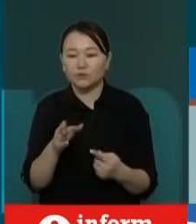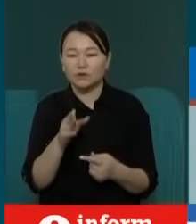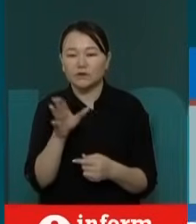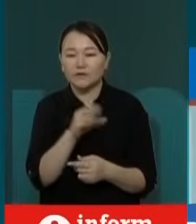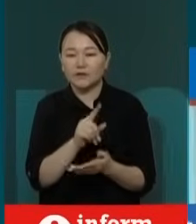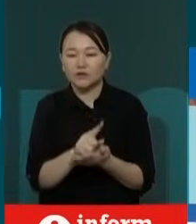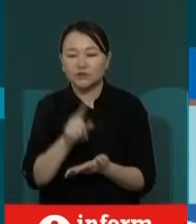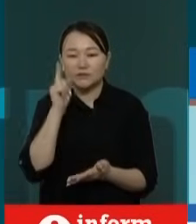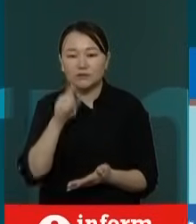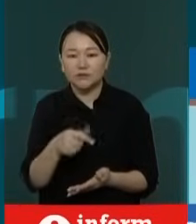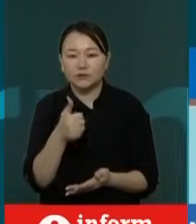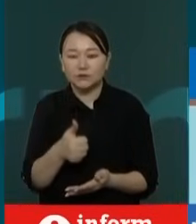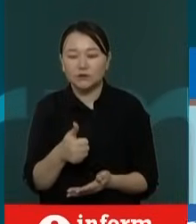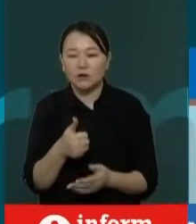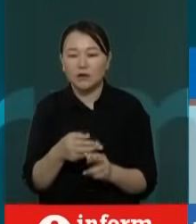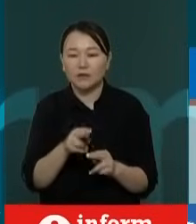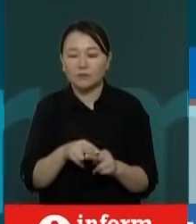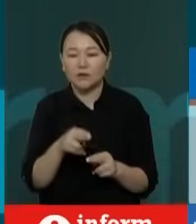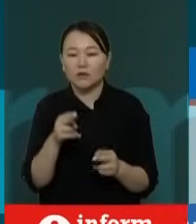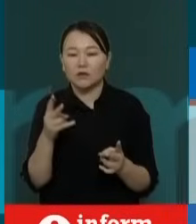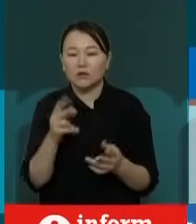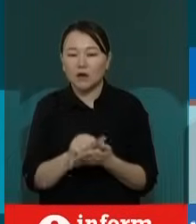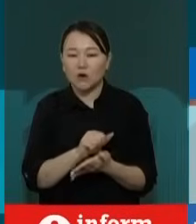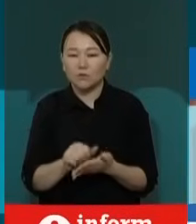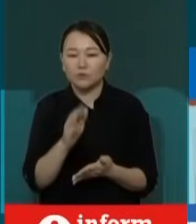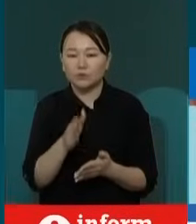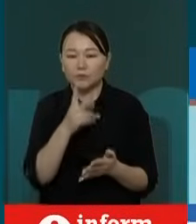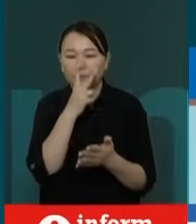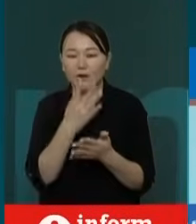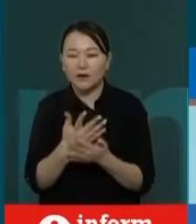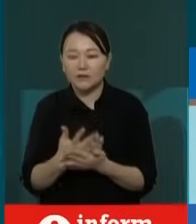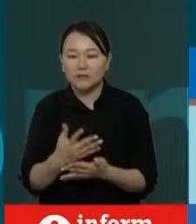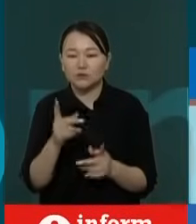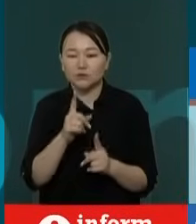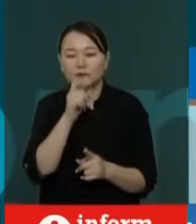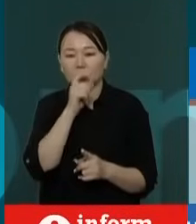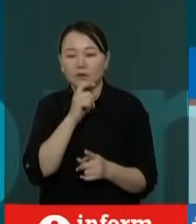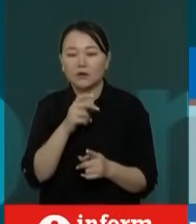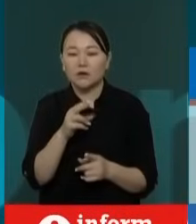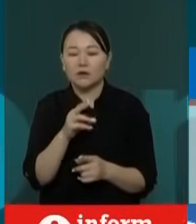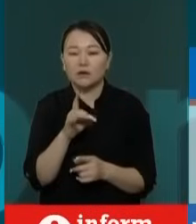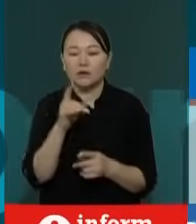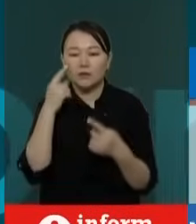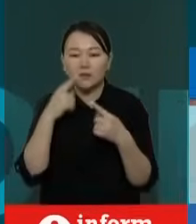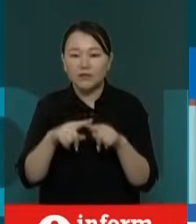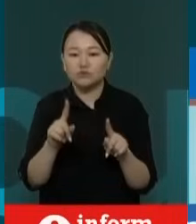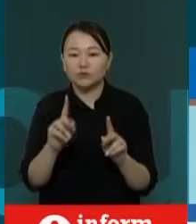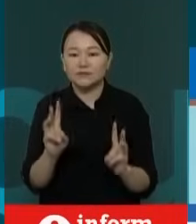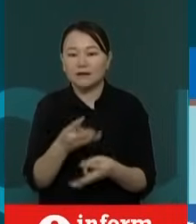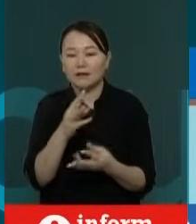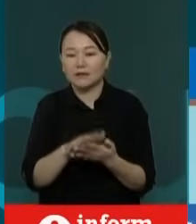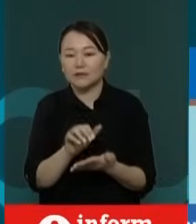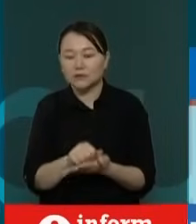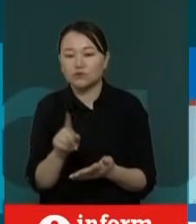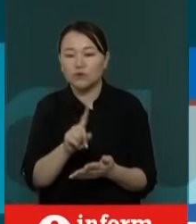это знать. Хорошо? Хорошо. Поэтому, значит, документы будете показывать. Значит, ну, понятно, что прибор, который сгорел. Всего